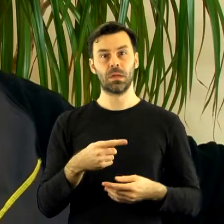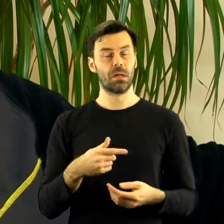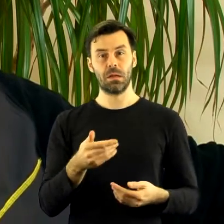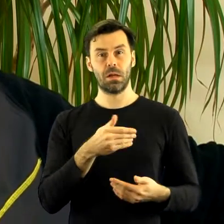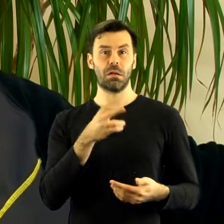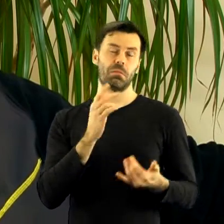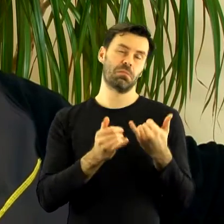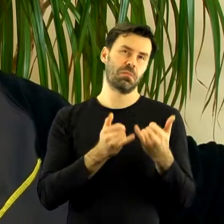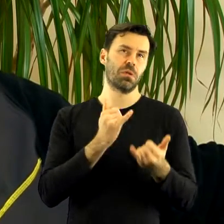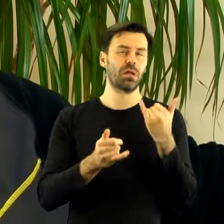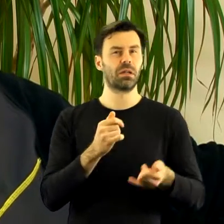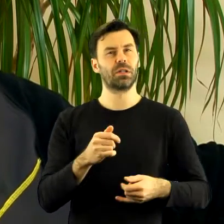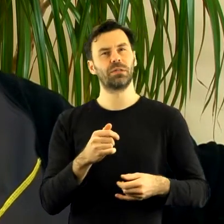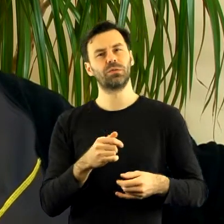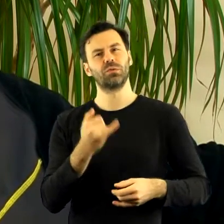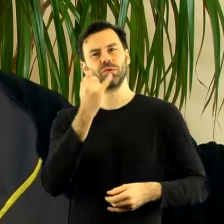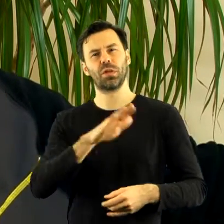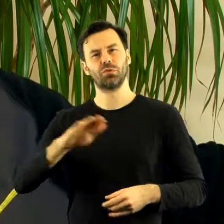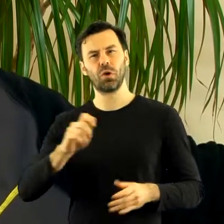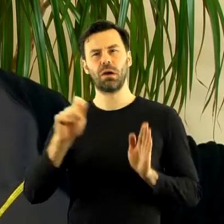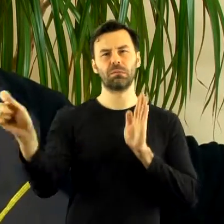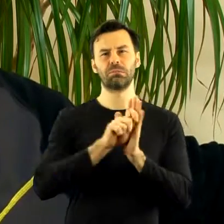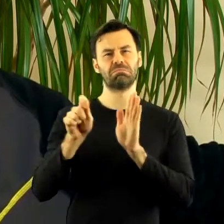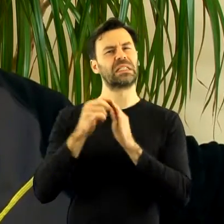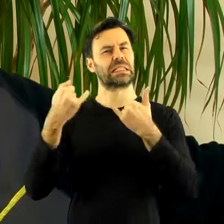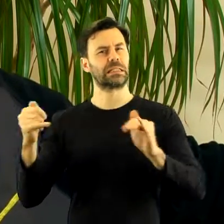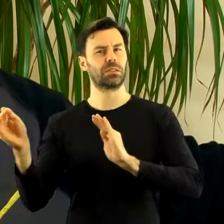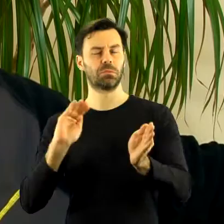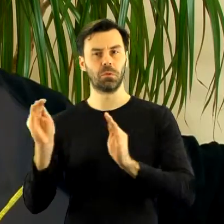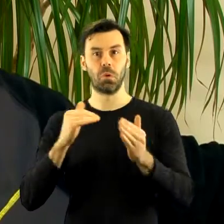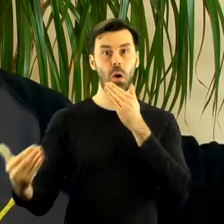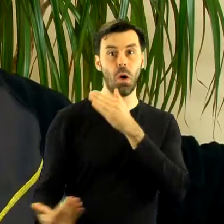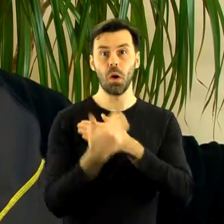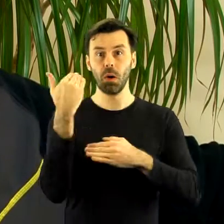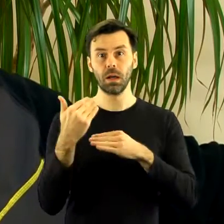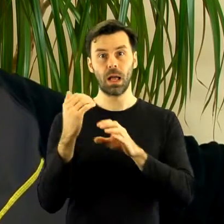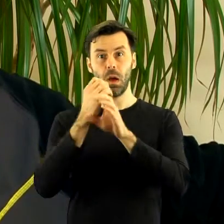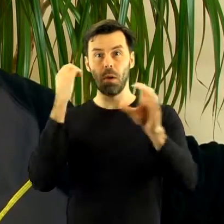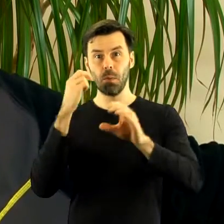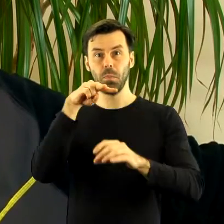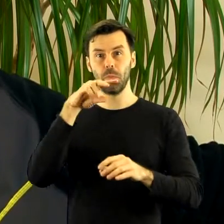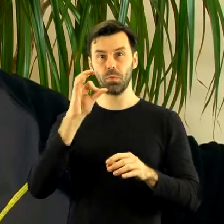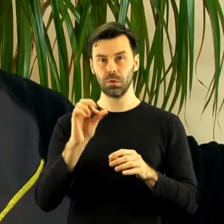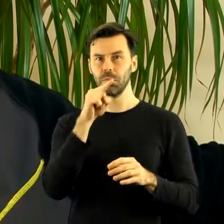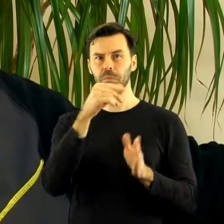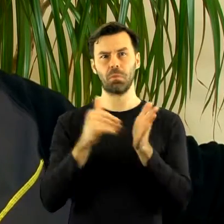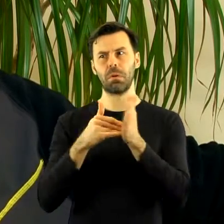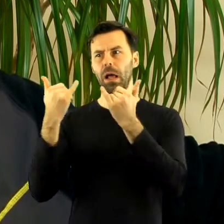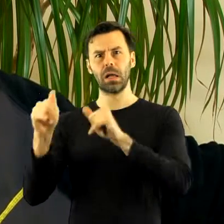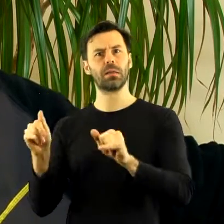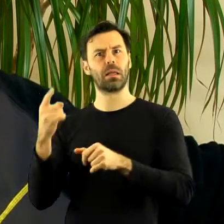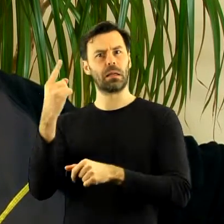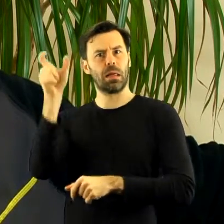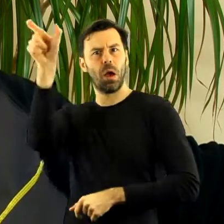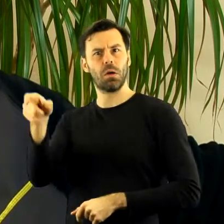dzieciom dojazdu do szkoły zorganizują w inny sposób, bo się okazało, że ten gimbus był potrzebny pewnej osobie, która prowadzi